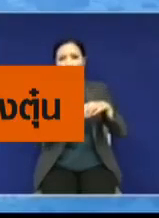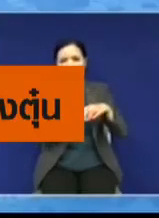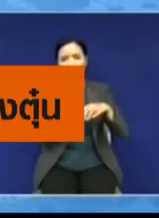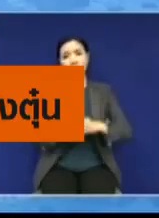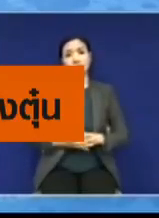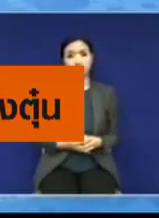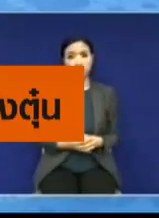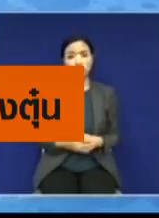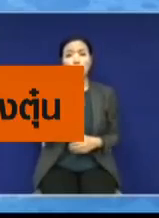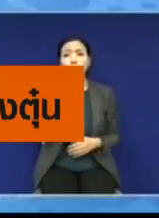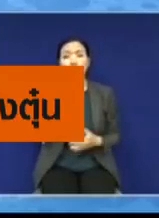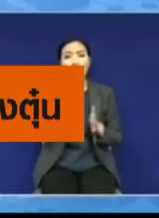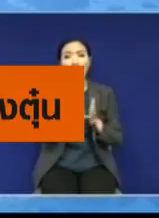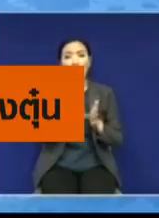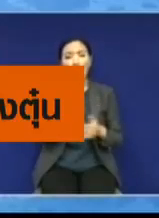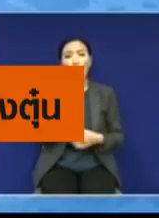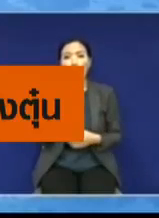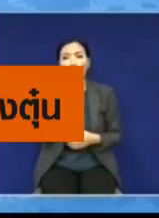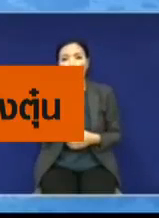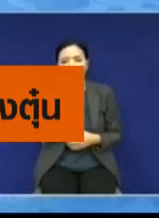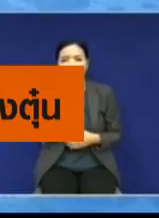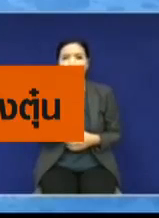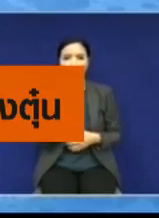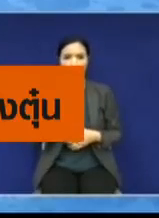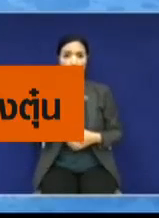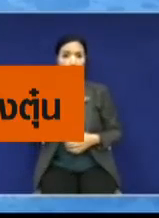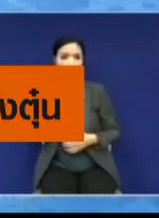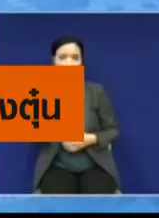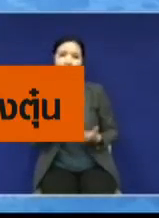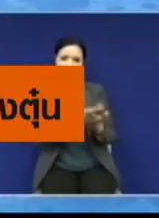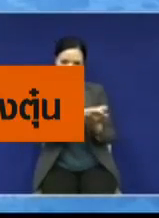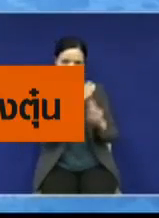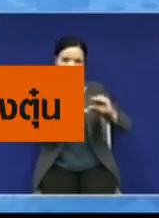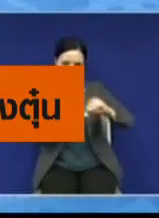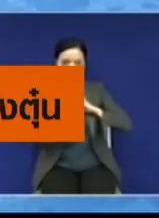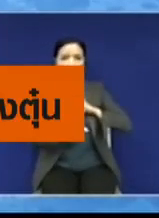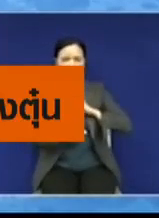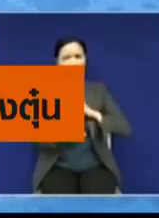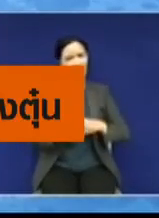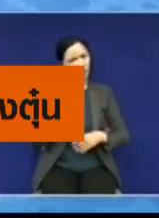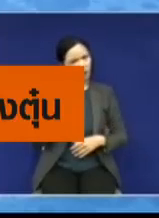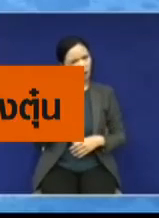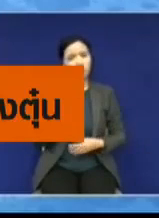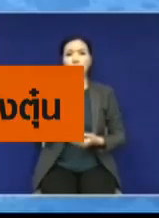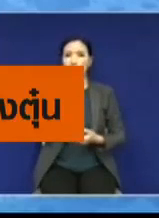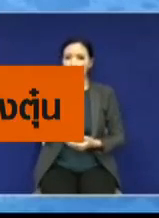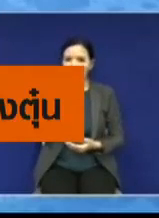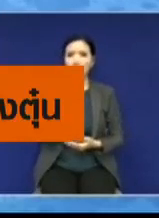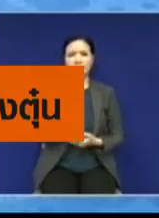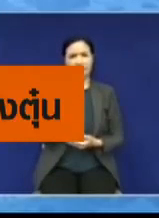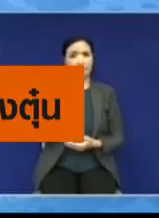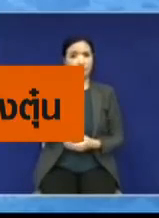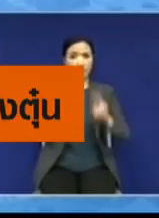ะครับพูดง่ายๆคือจะไปขอหักหัวคิวนี่แหละครับซึ่งนำเรียนนะครับว่าในเรื่